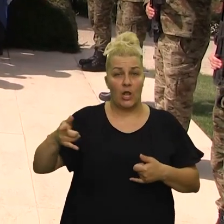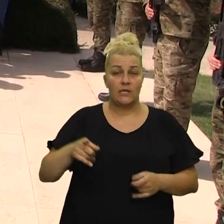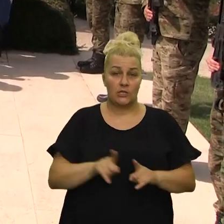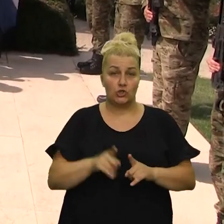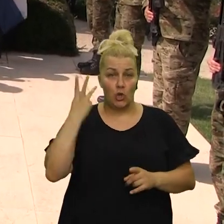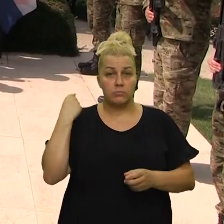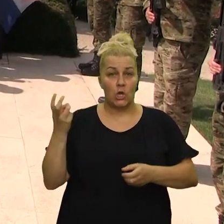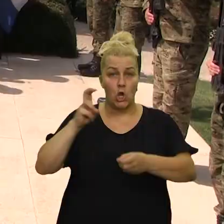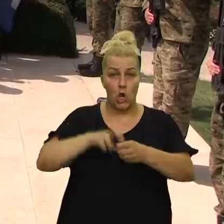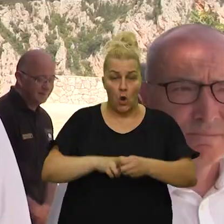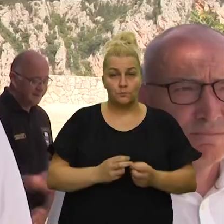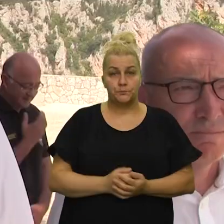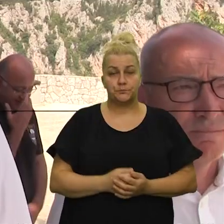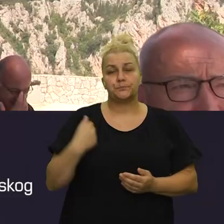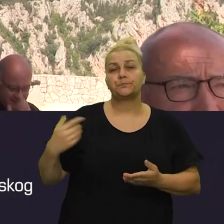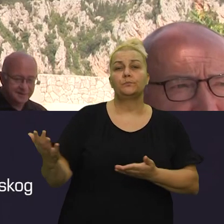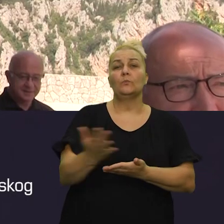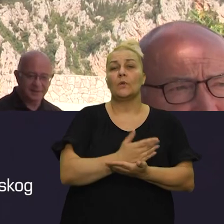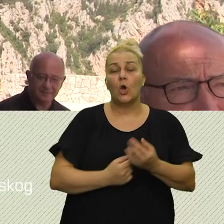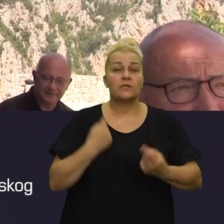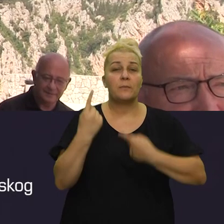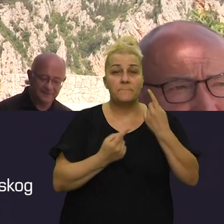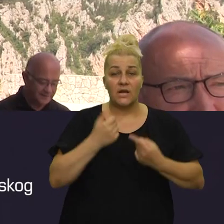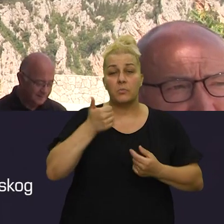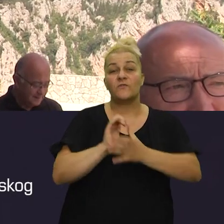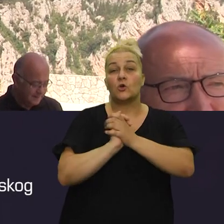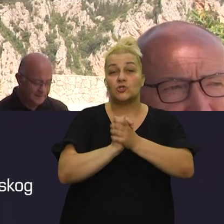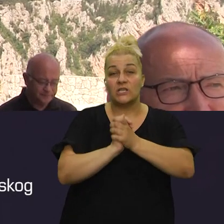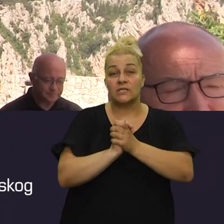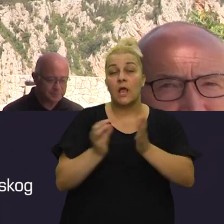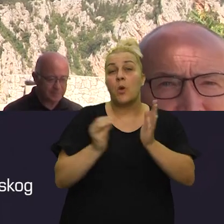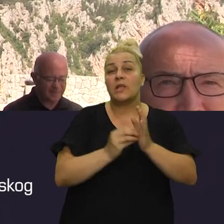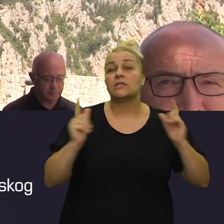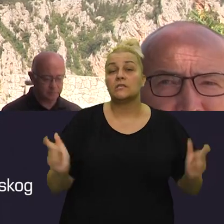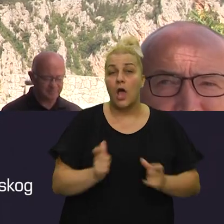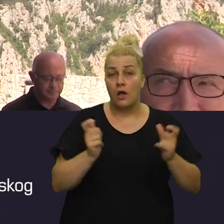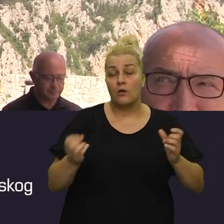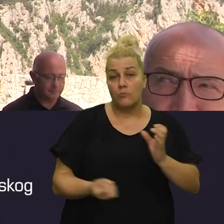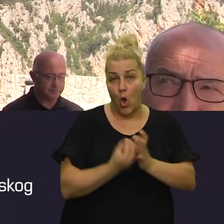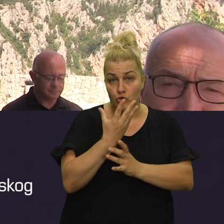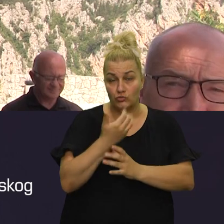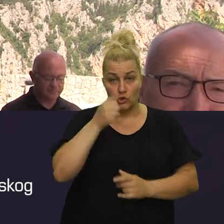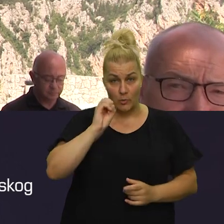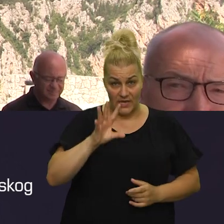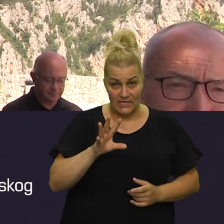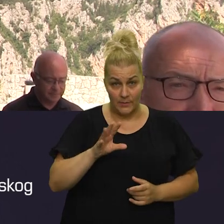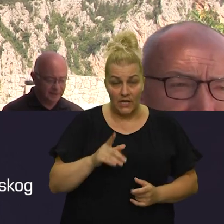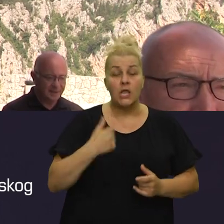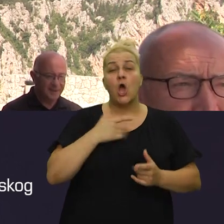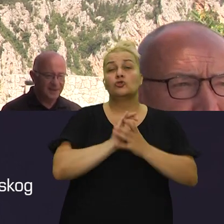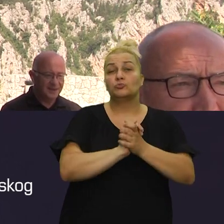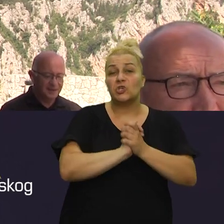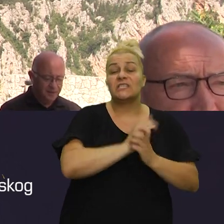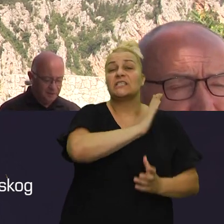bih iskoristio priliku da prvo čestitam obljetnicu osnutka 115. brigade, čestita